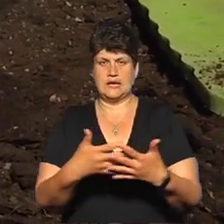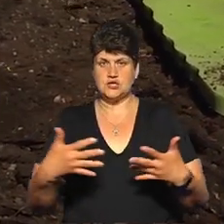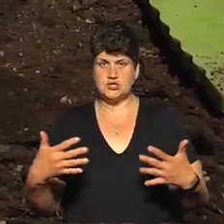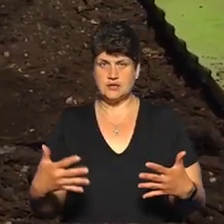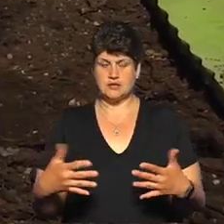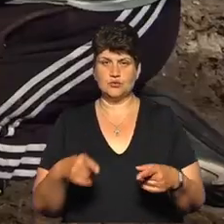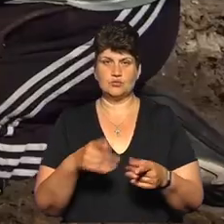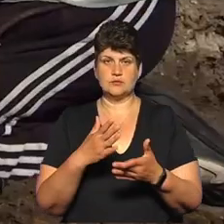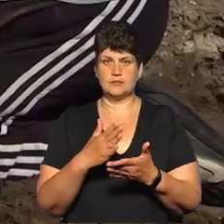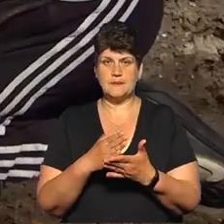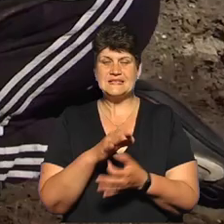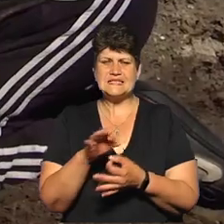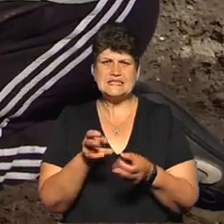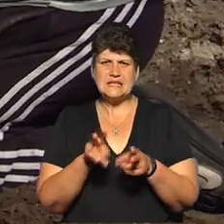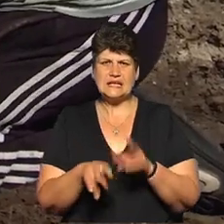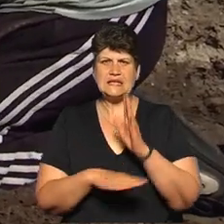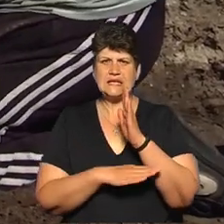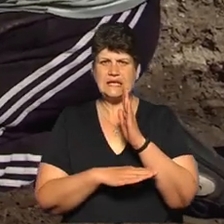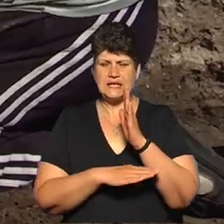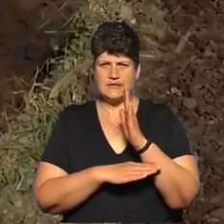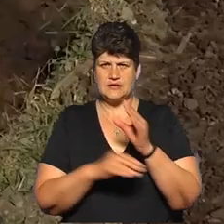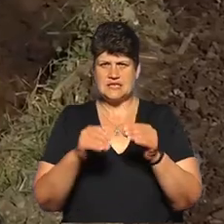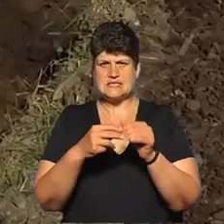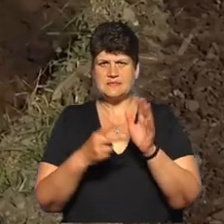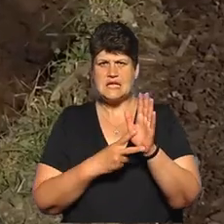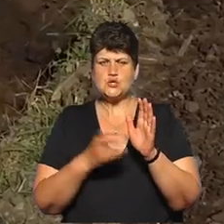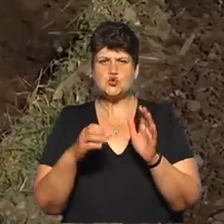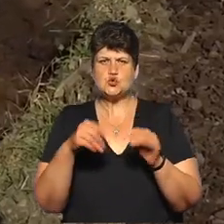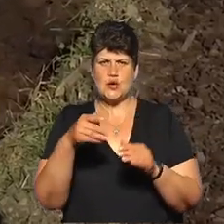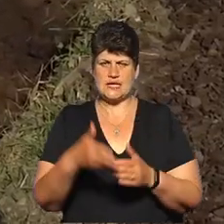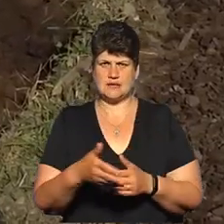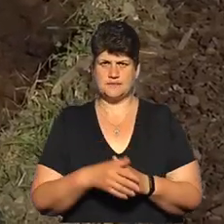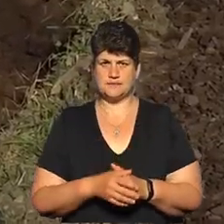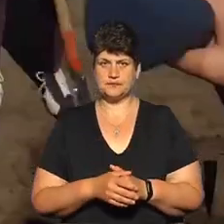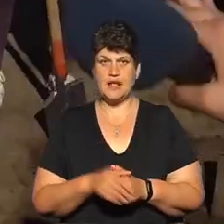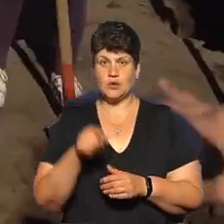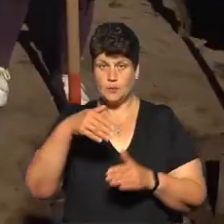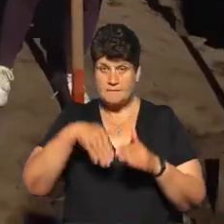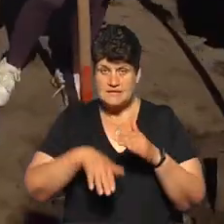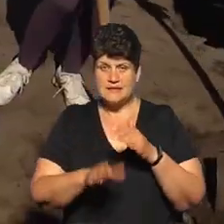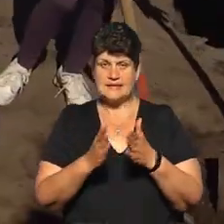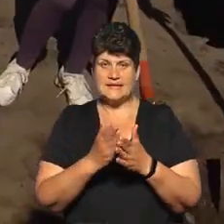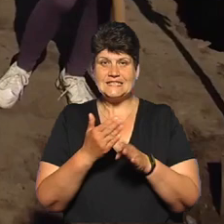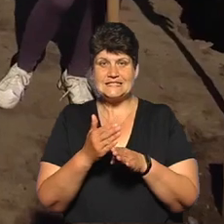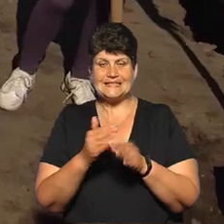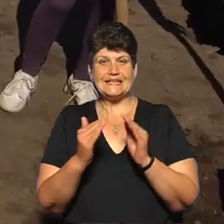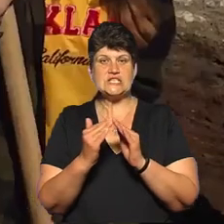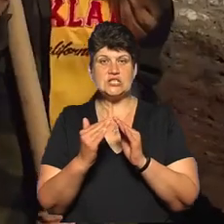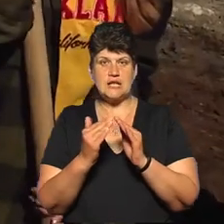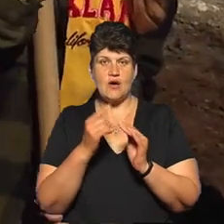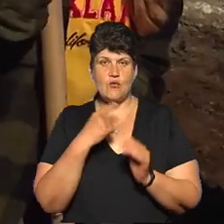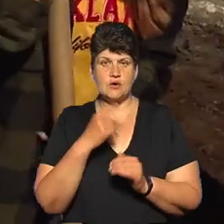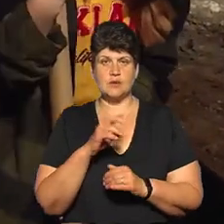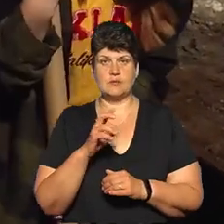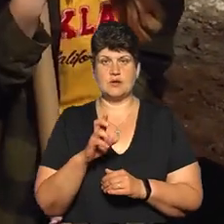залишки дерев'яної споруди 17 століття. А тут під землею частина житла, розповідає викладач Богдан Баран. В